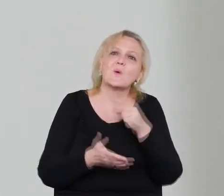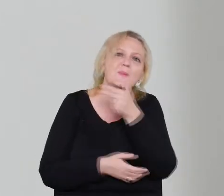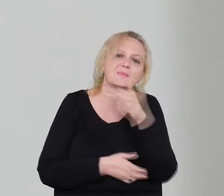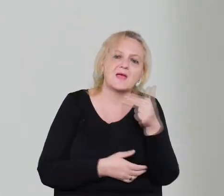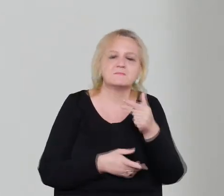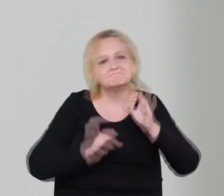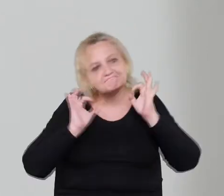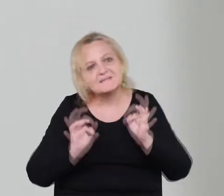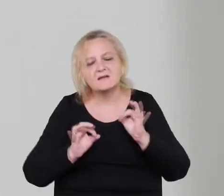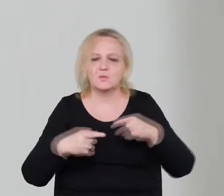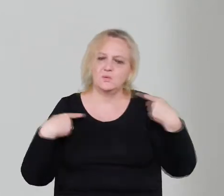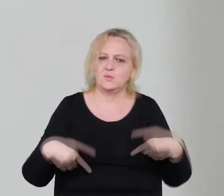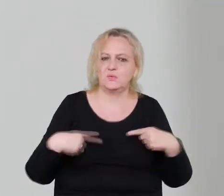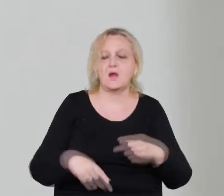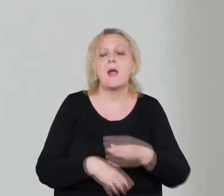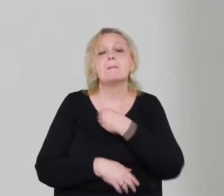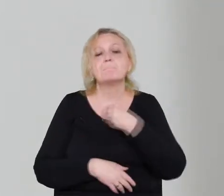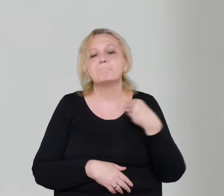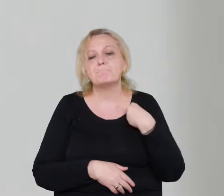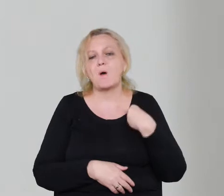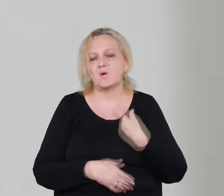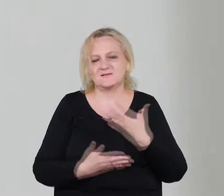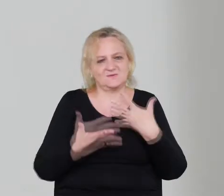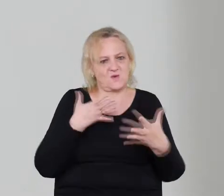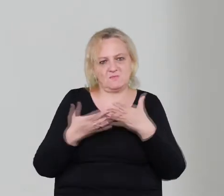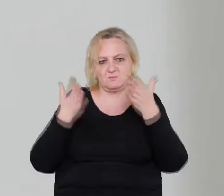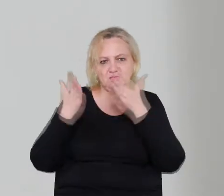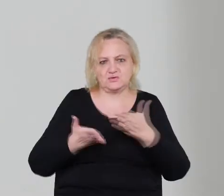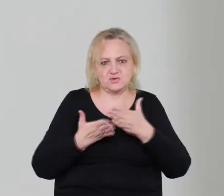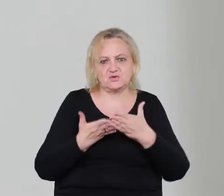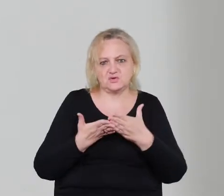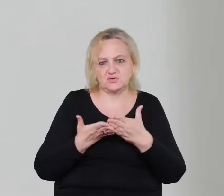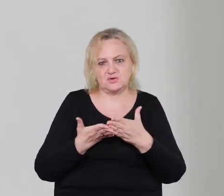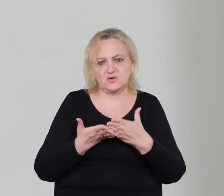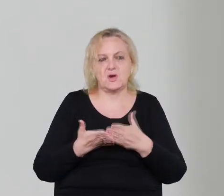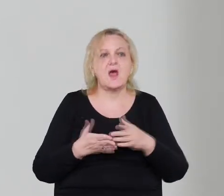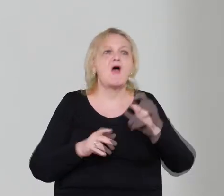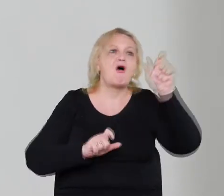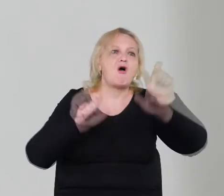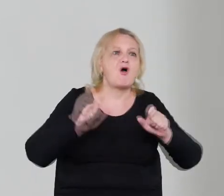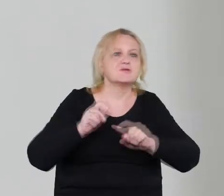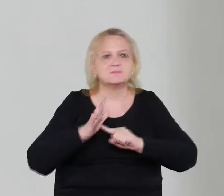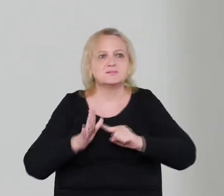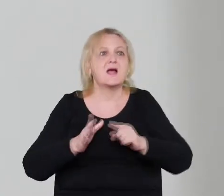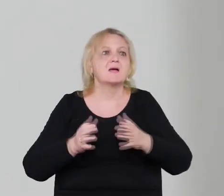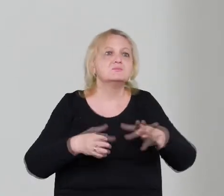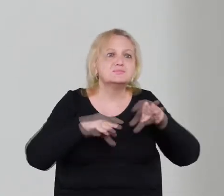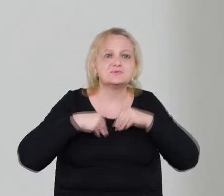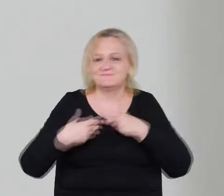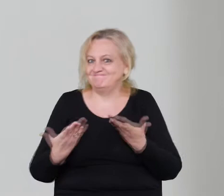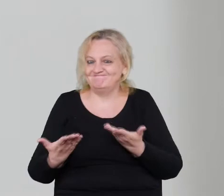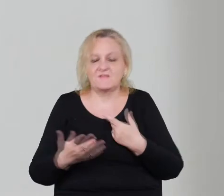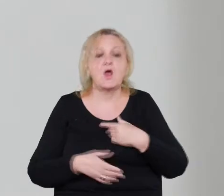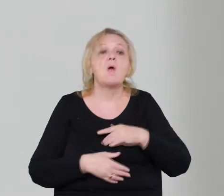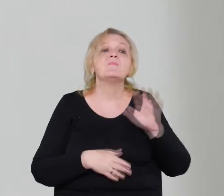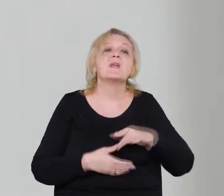słusznie generalnie Polska jest bardzo słabo przygotowana do ogólnie do przyjmowania uchodźców to co się dzieje w